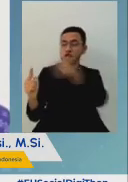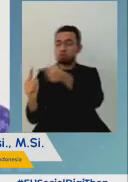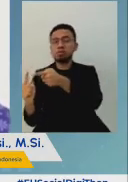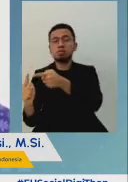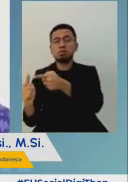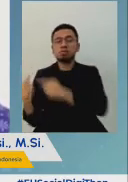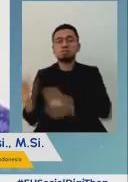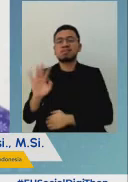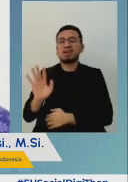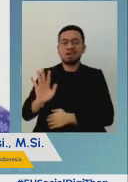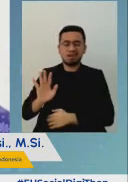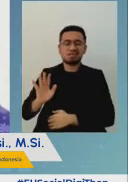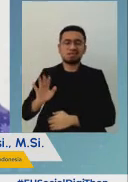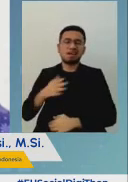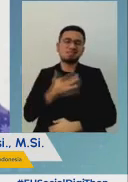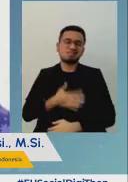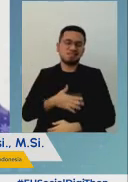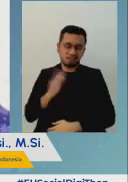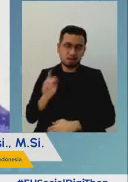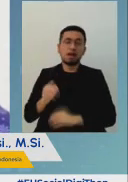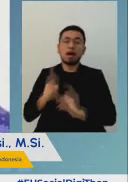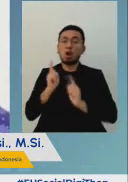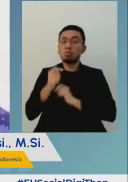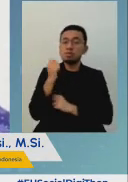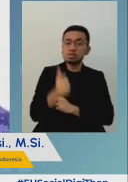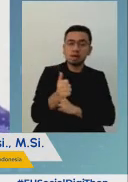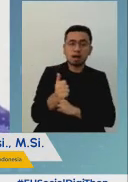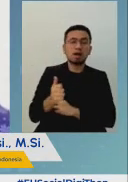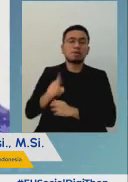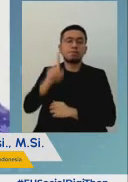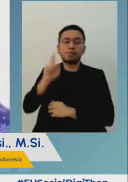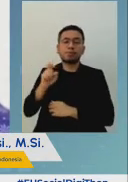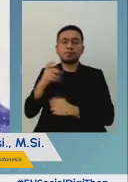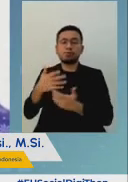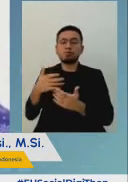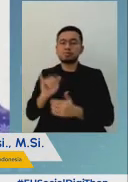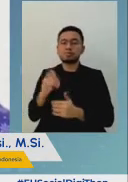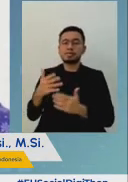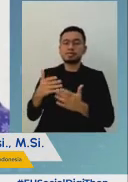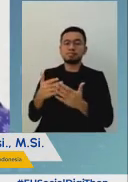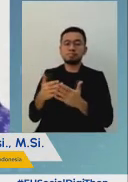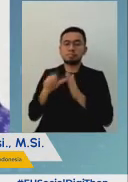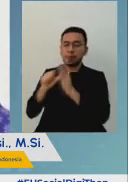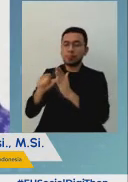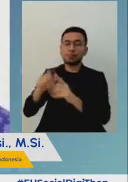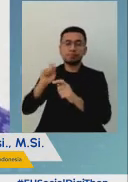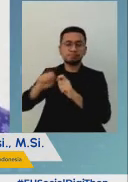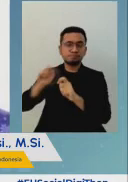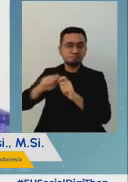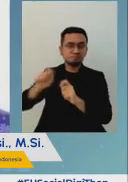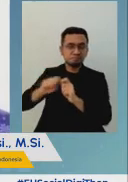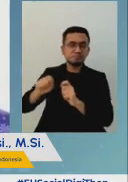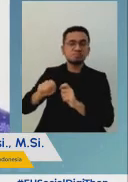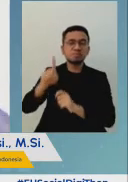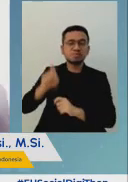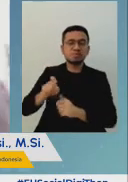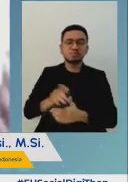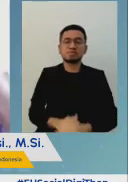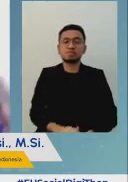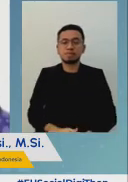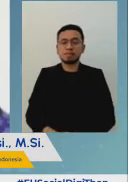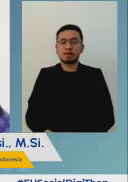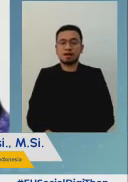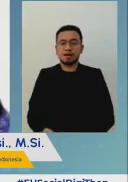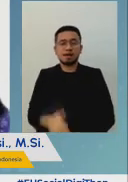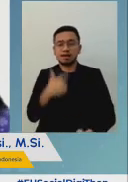lengkap gitu, lebih komplit ya, supaya dia tidak lagi mengulangi perilakunya, bahkan dia bisa bekerja sama dengan